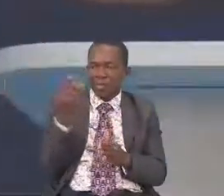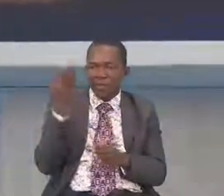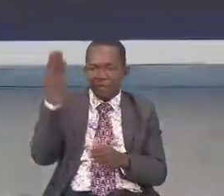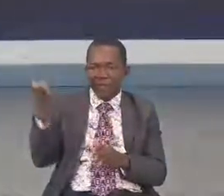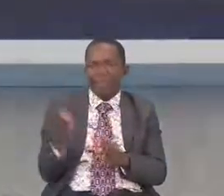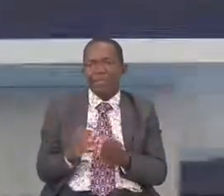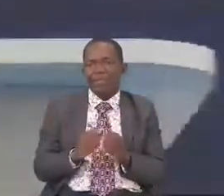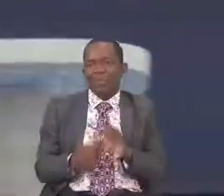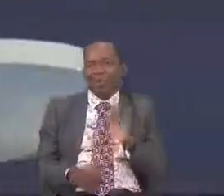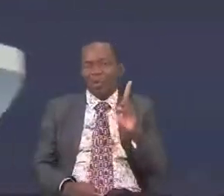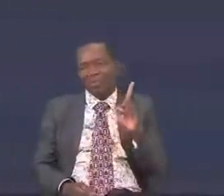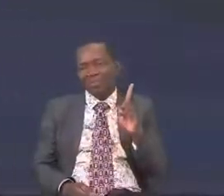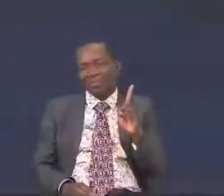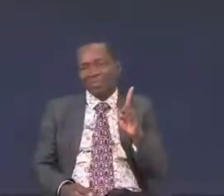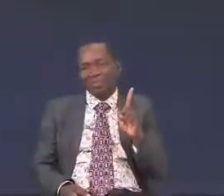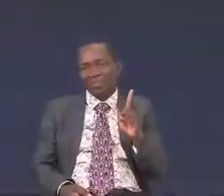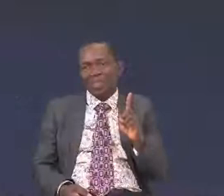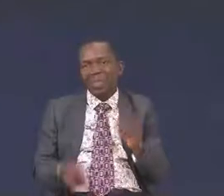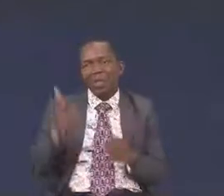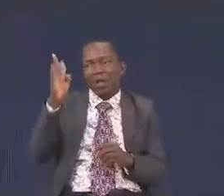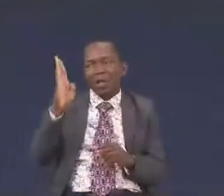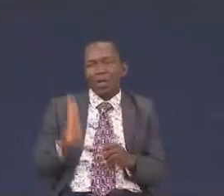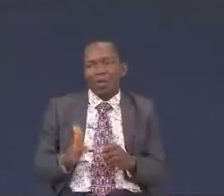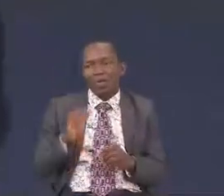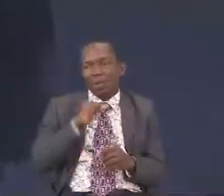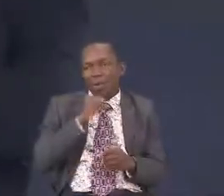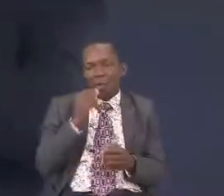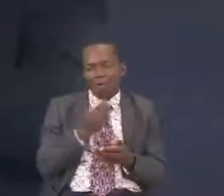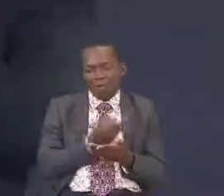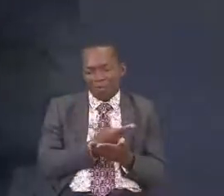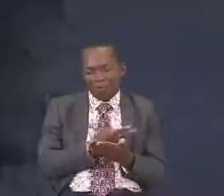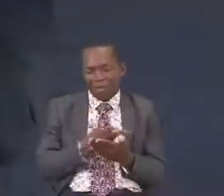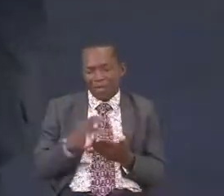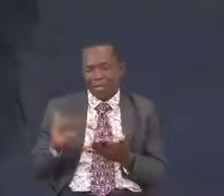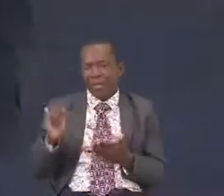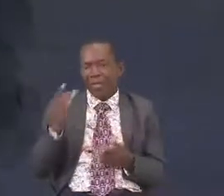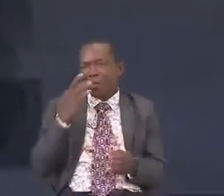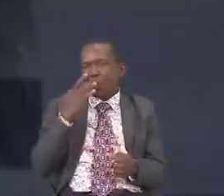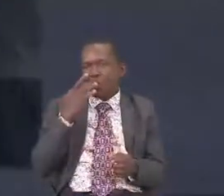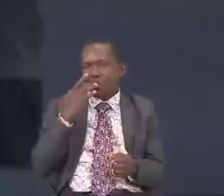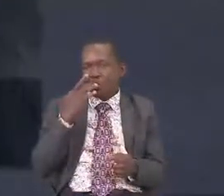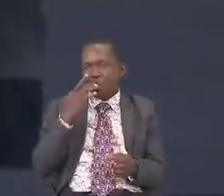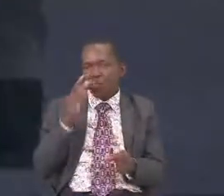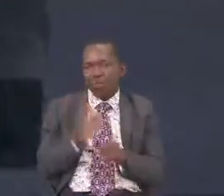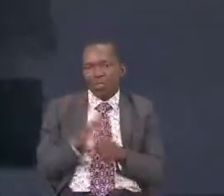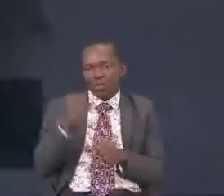élément, la promesse infaillible de Dieu pour chaque jour.